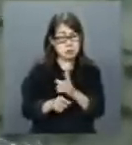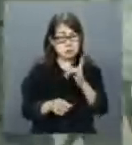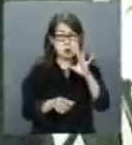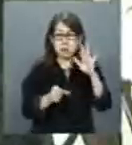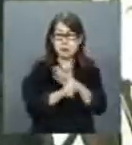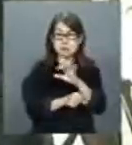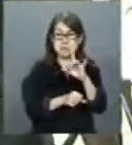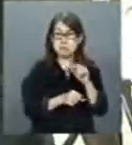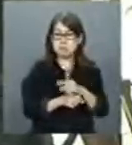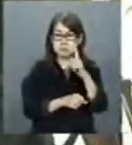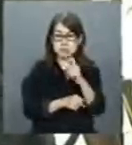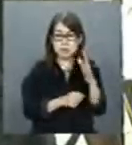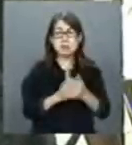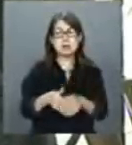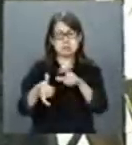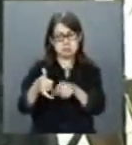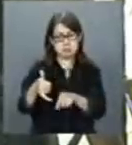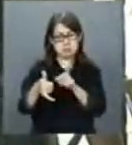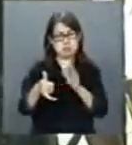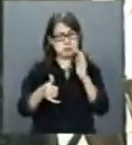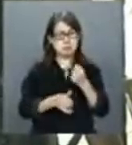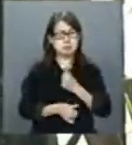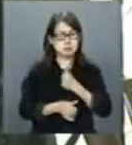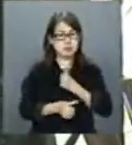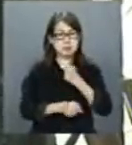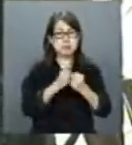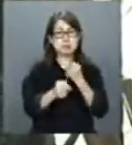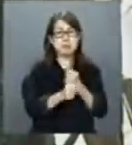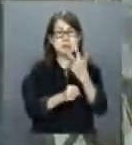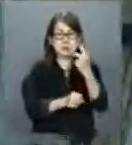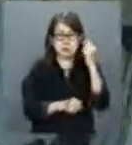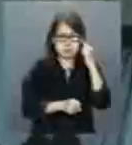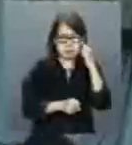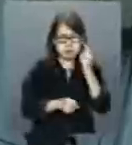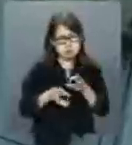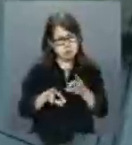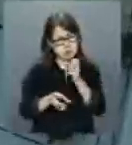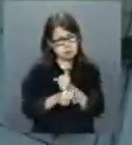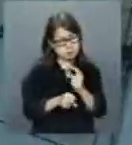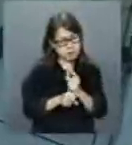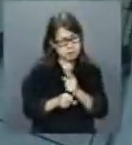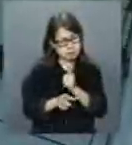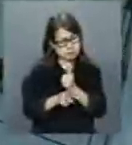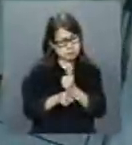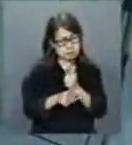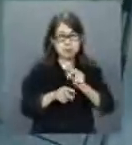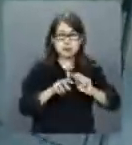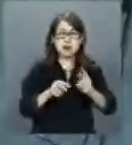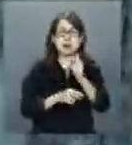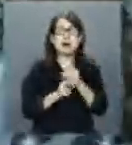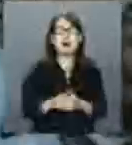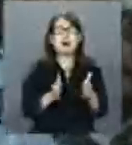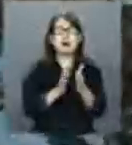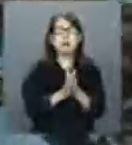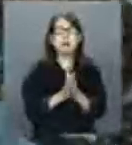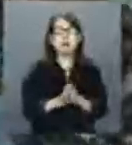ที่ปรีดาใช้ความพยายามกว่า3ปีในการหาวิธีอนุบาลไข่เต่าท่ามกลางการช่วยเหลือของพลเรือตรี